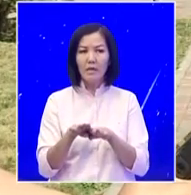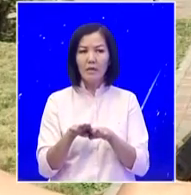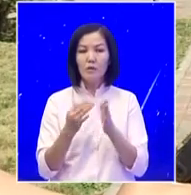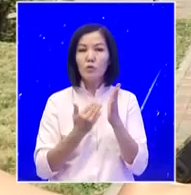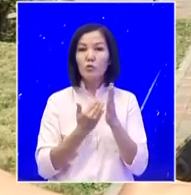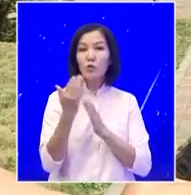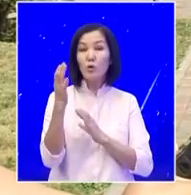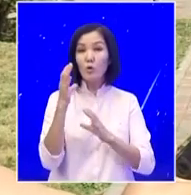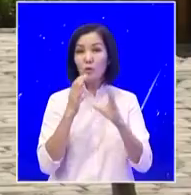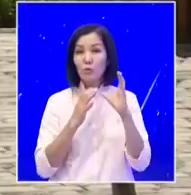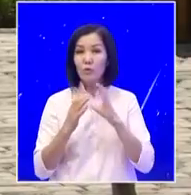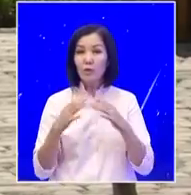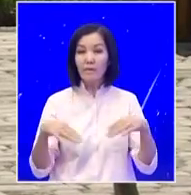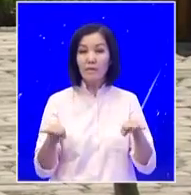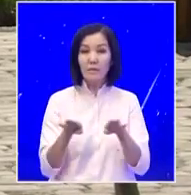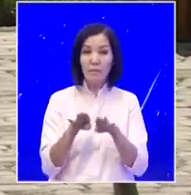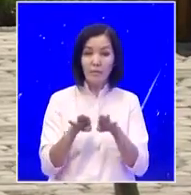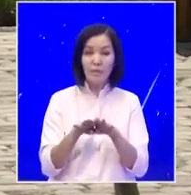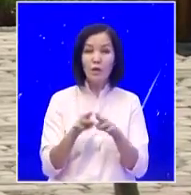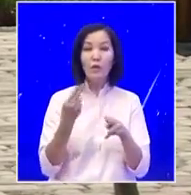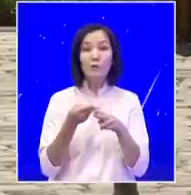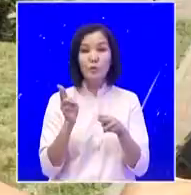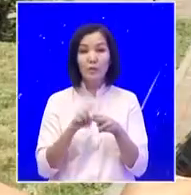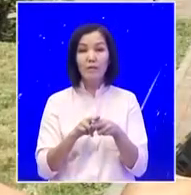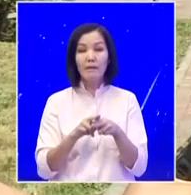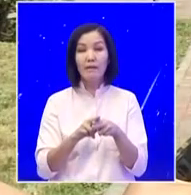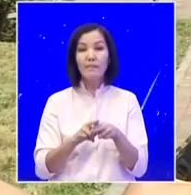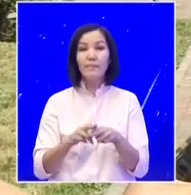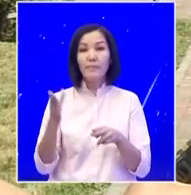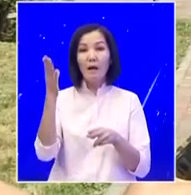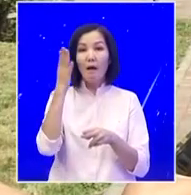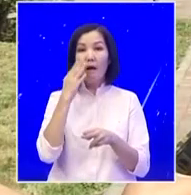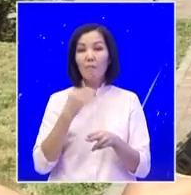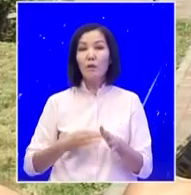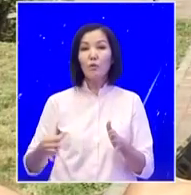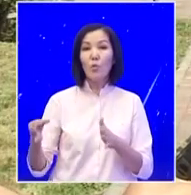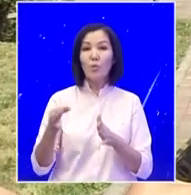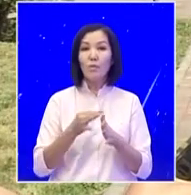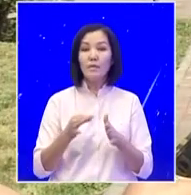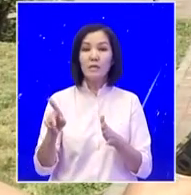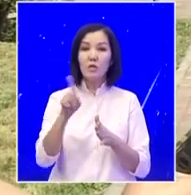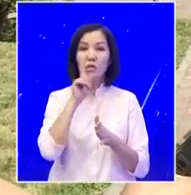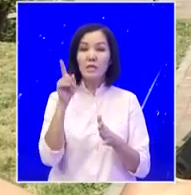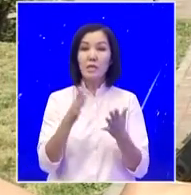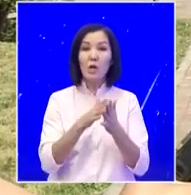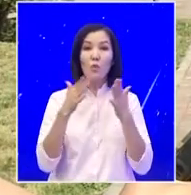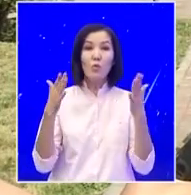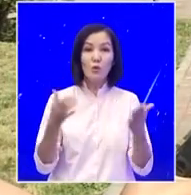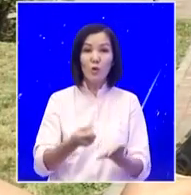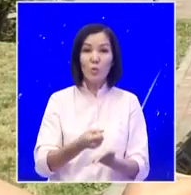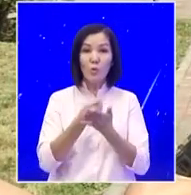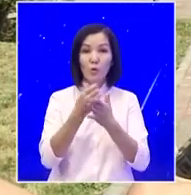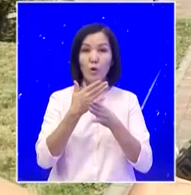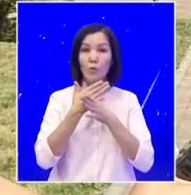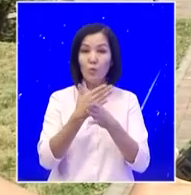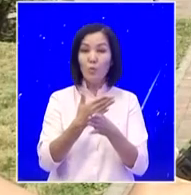оқу орындарынан кем-кем түспейді. Сол себептен де бұл облысымыздың жастарына берілген үлкен мүмкіндік, үлкен қолдау.